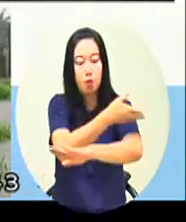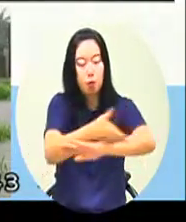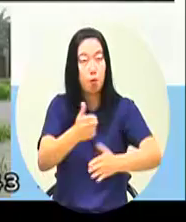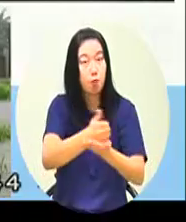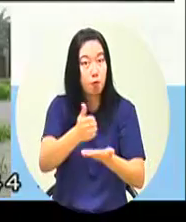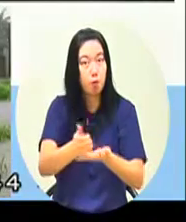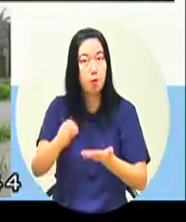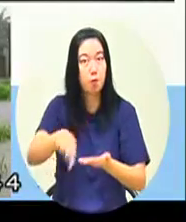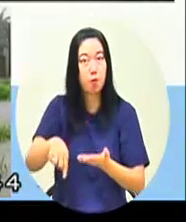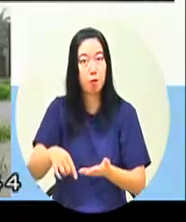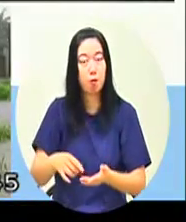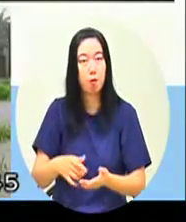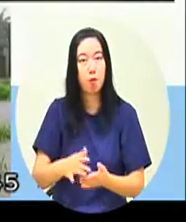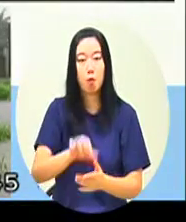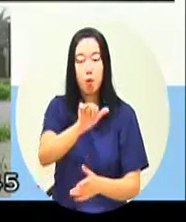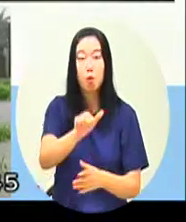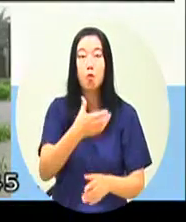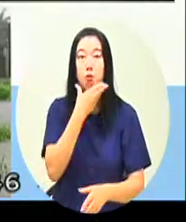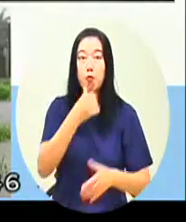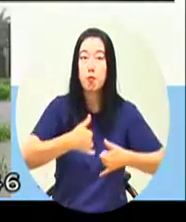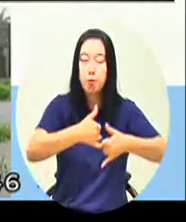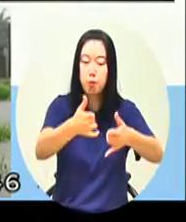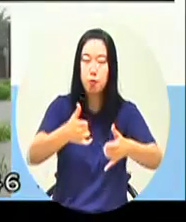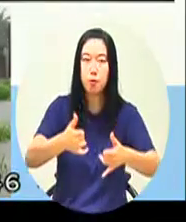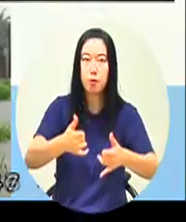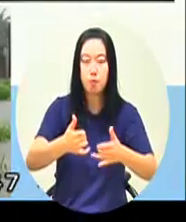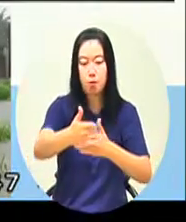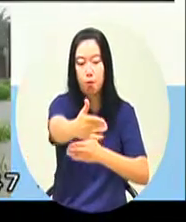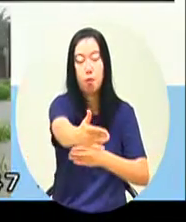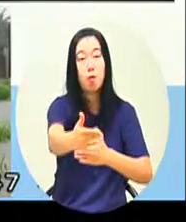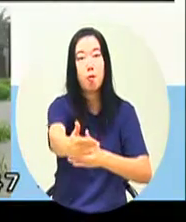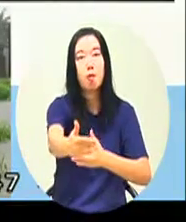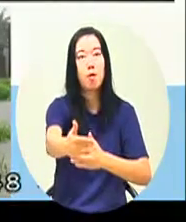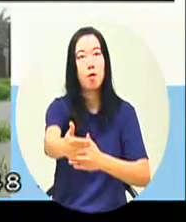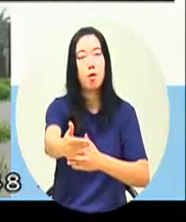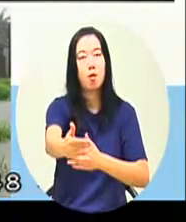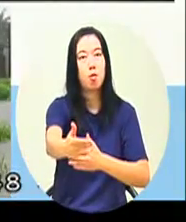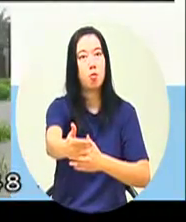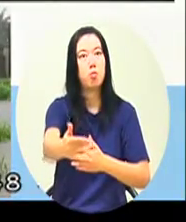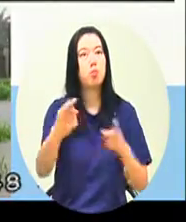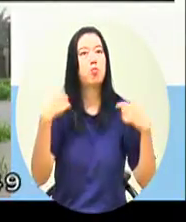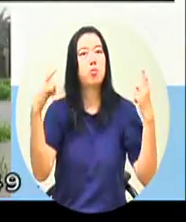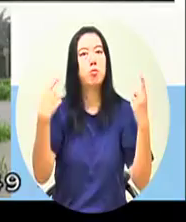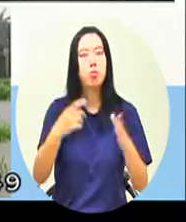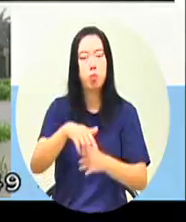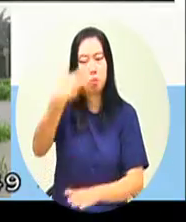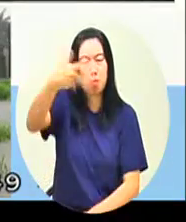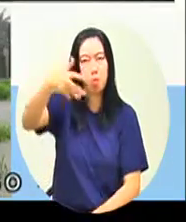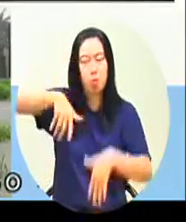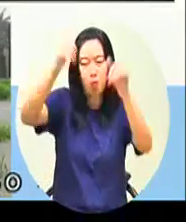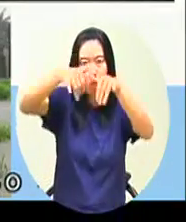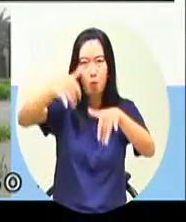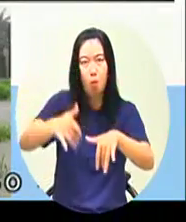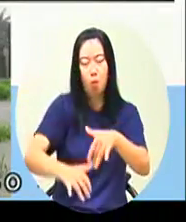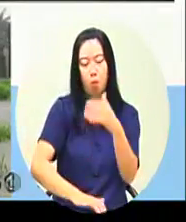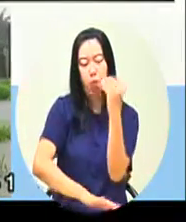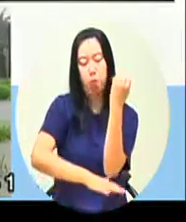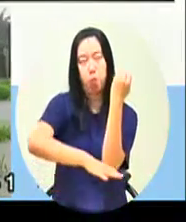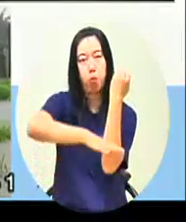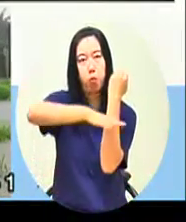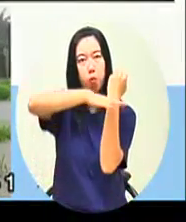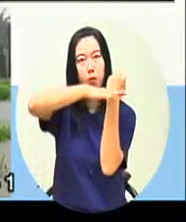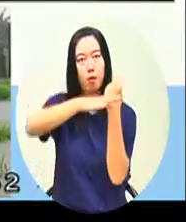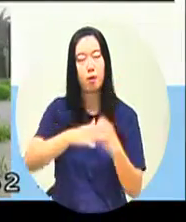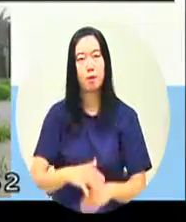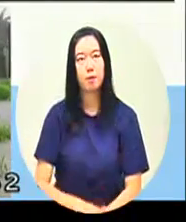桥这边往五湖路哦，这一段就是非常都是积水非常严重的哈，家连咱近看